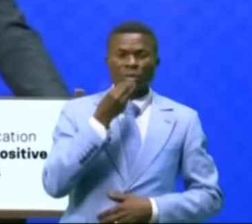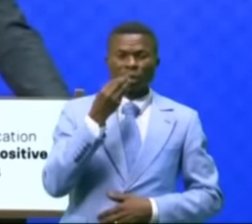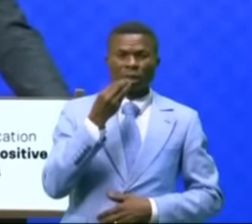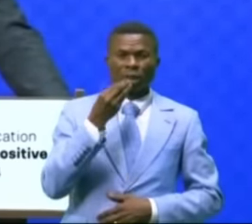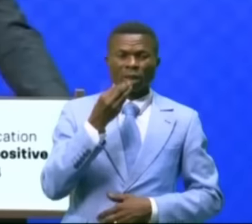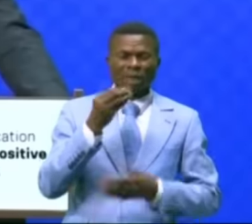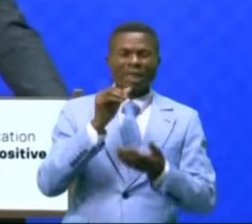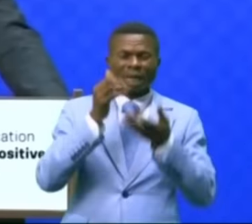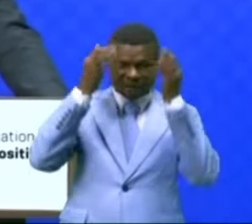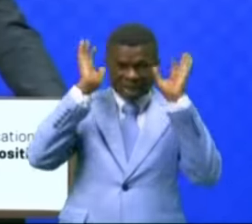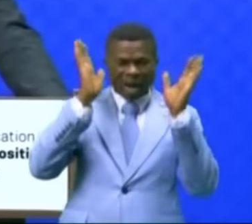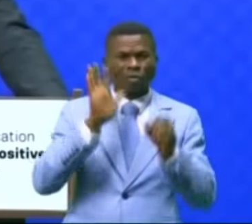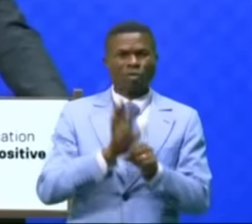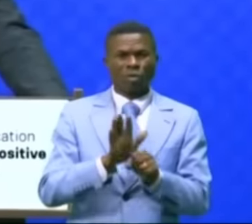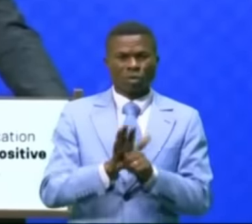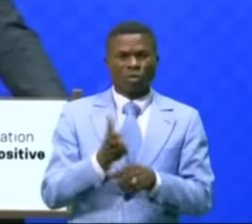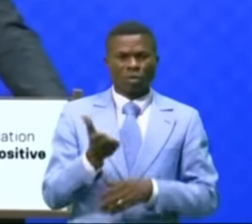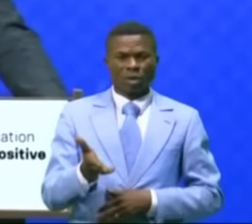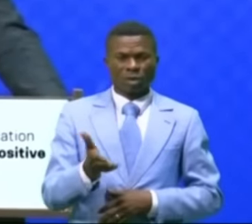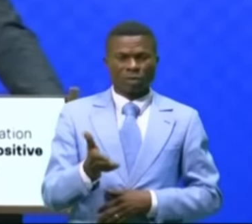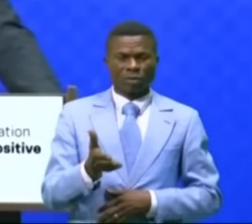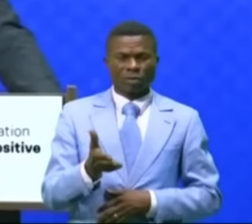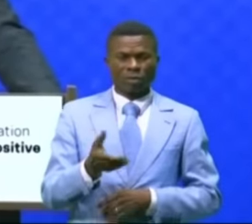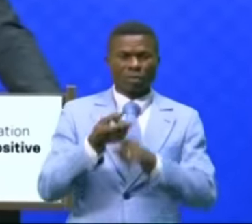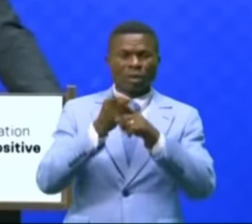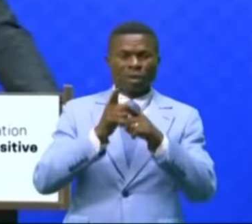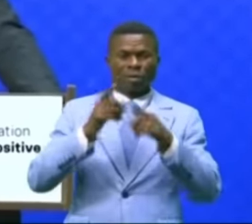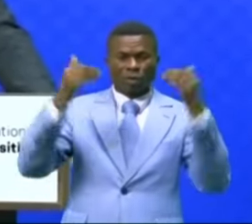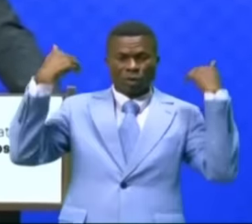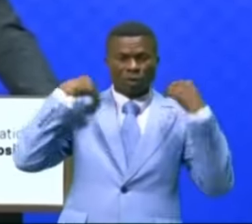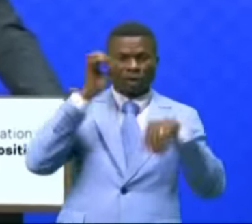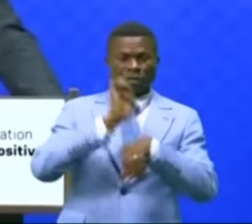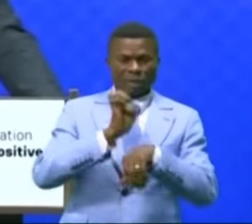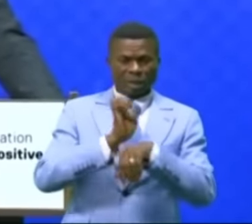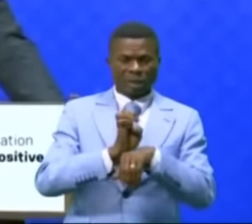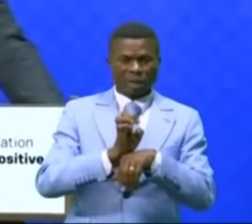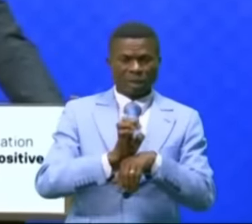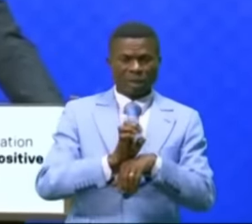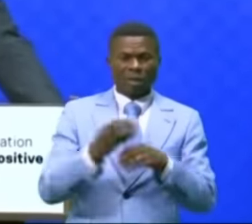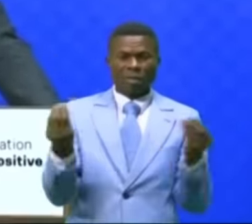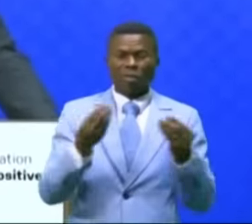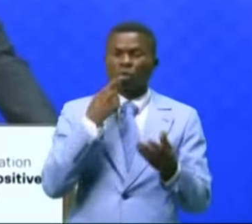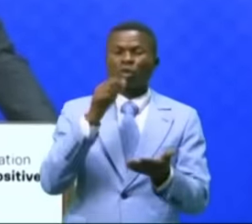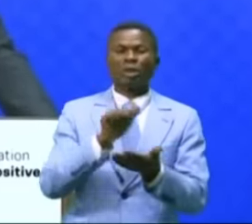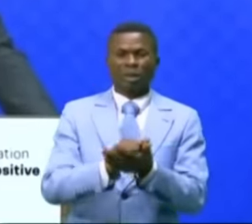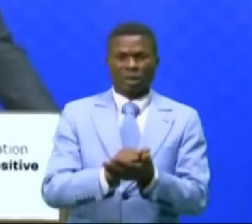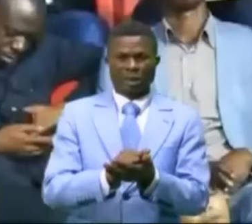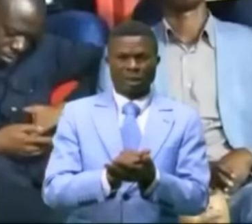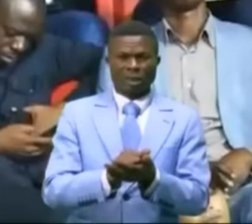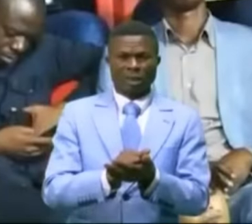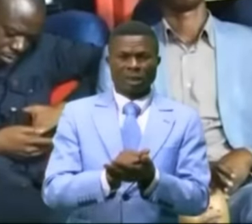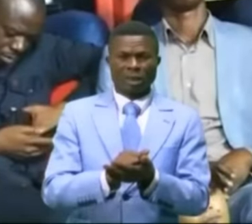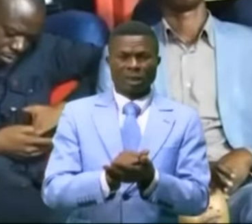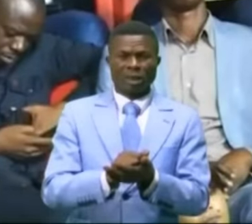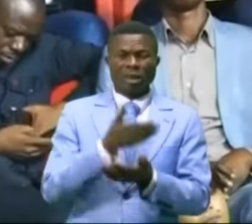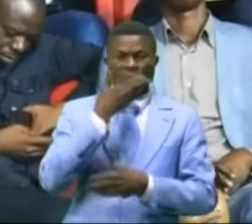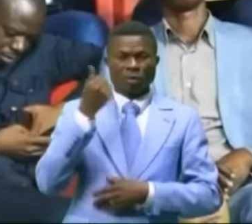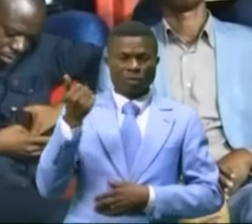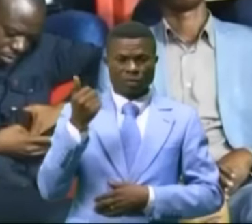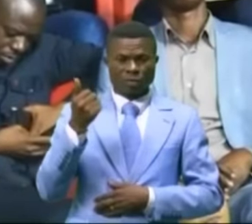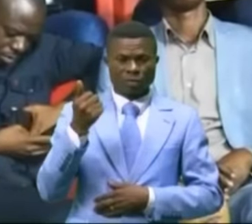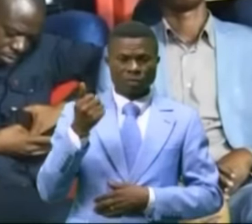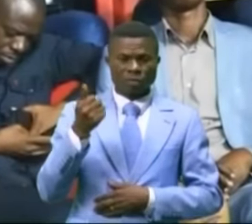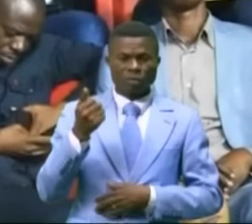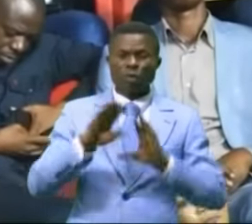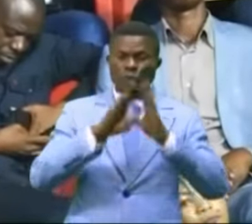extrêmement graves, venant d'un chef religieux de son acabit. Pourquoi je le dis? Parce que, quelles que